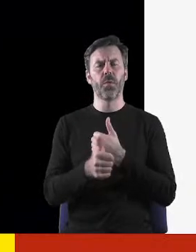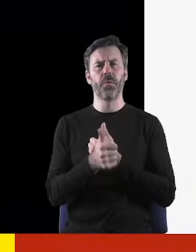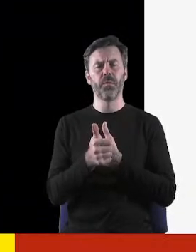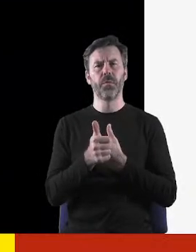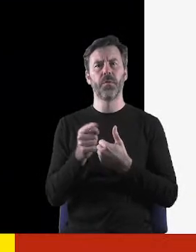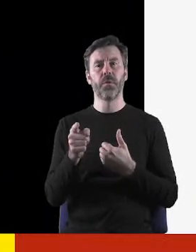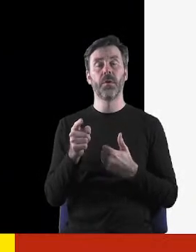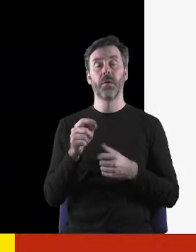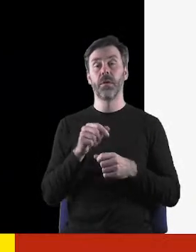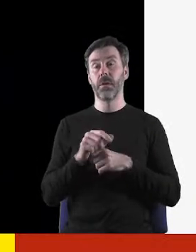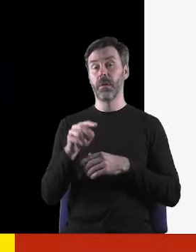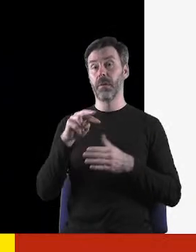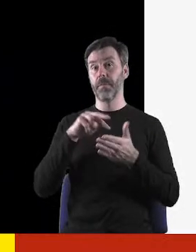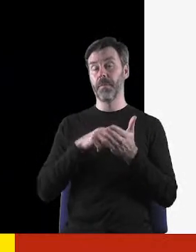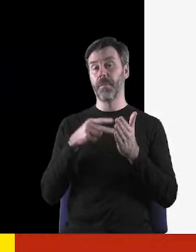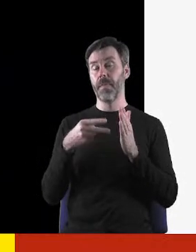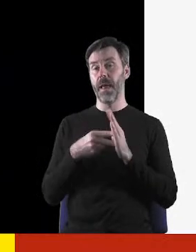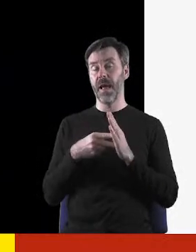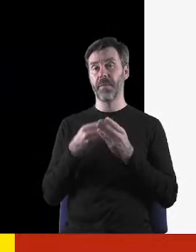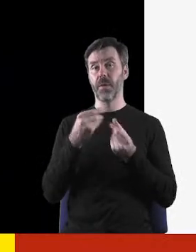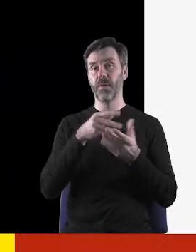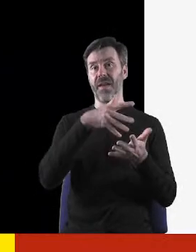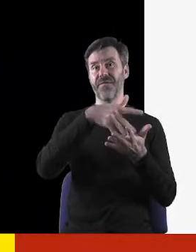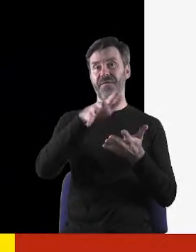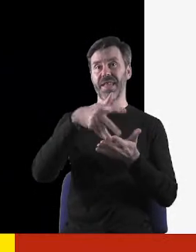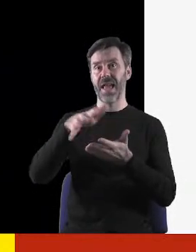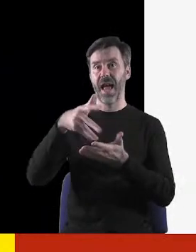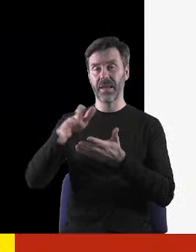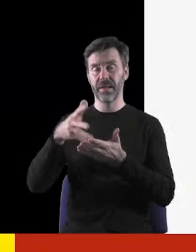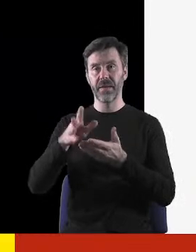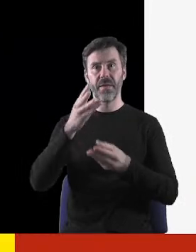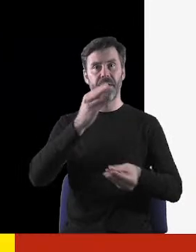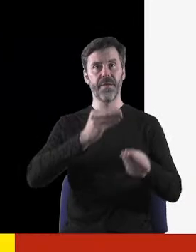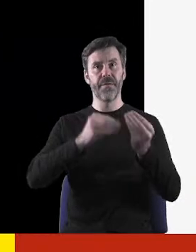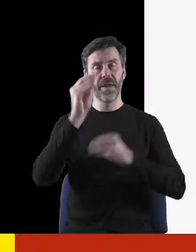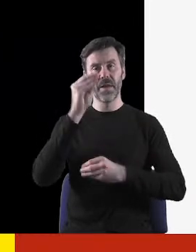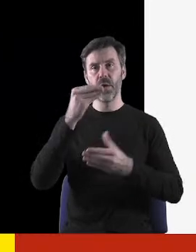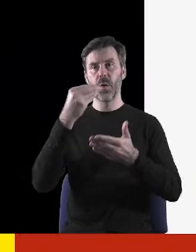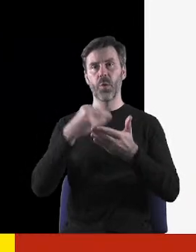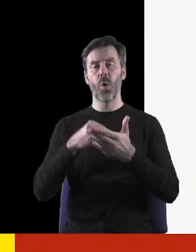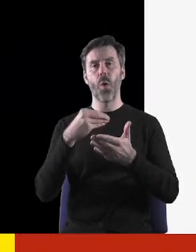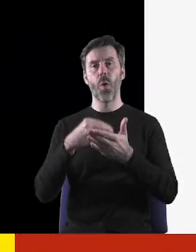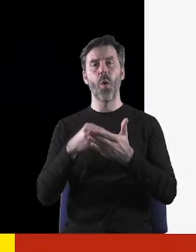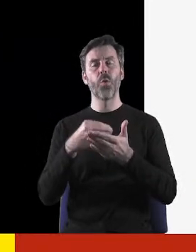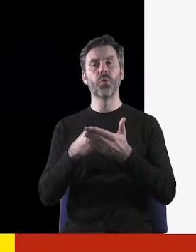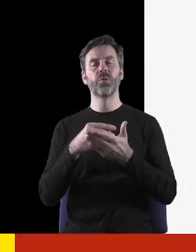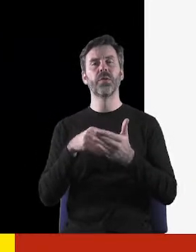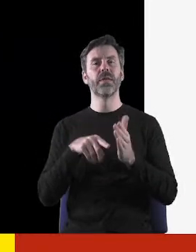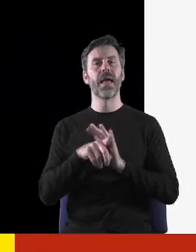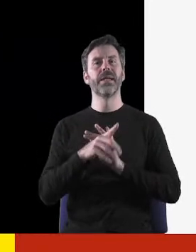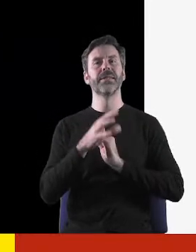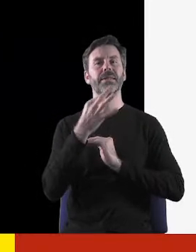niższymi niż planowano wydatkami przeznaczonymi na pokrycie kosztów wynagradzania dla specjalistów obsługujących